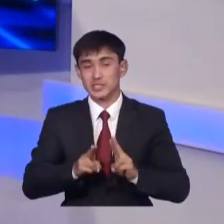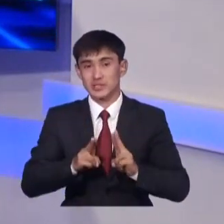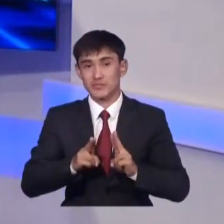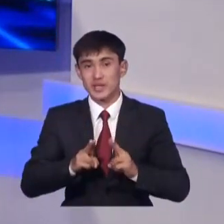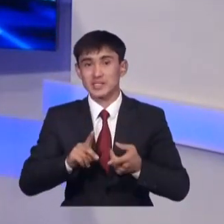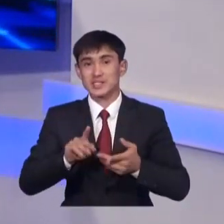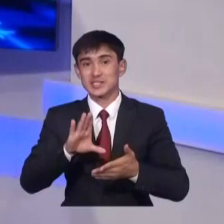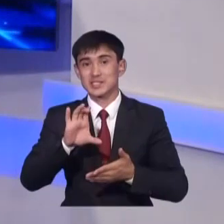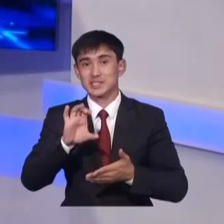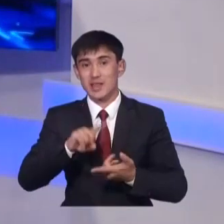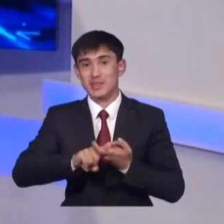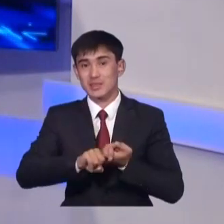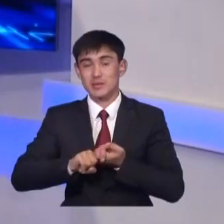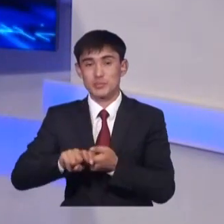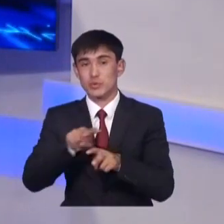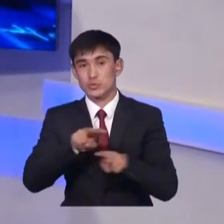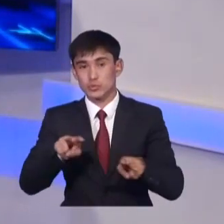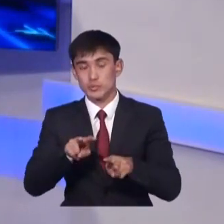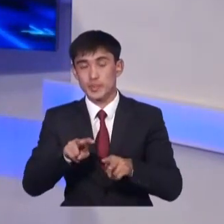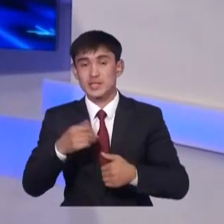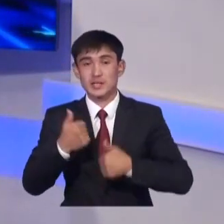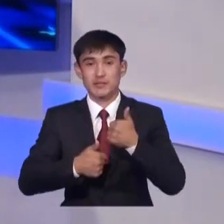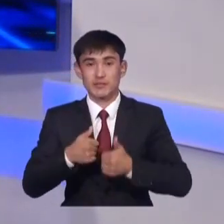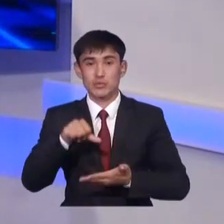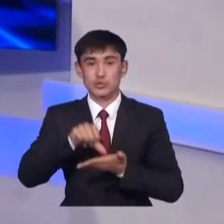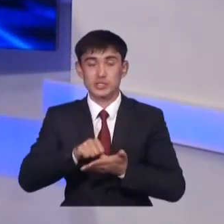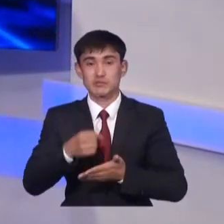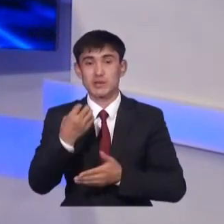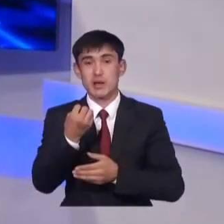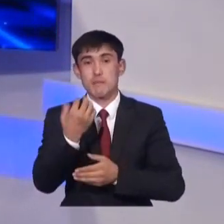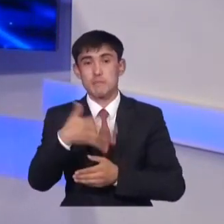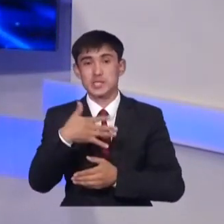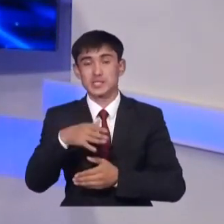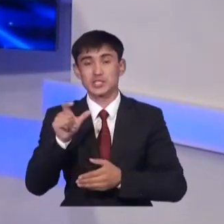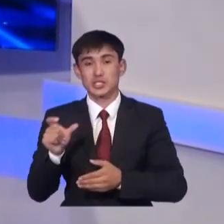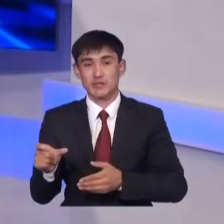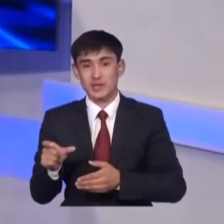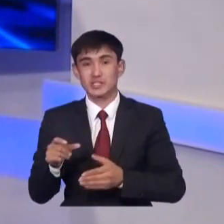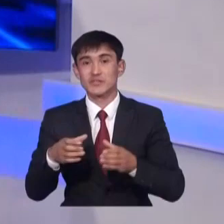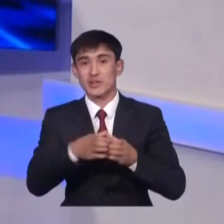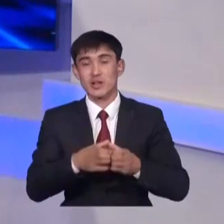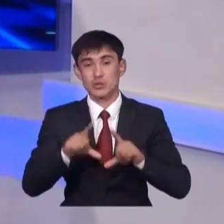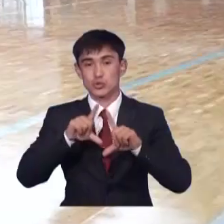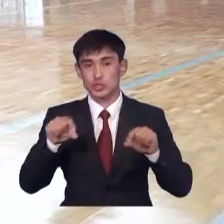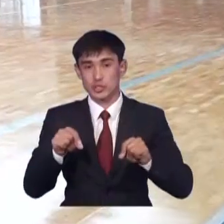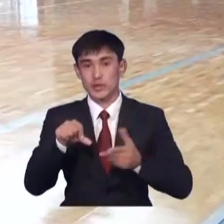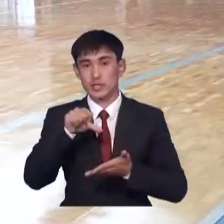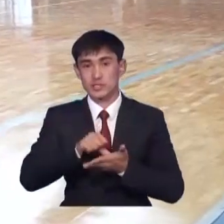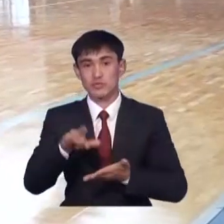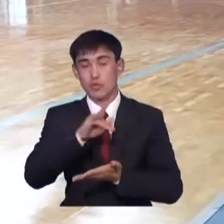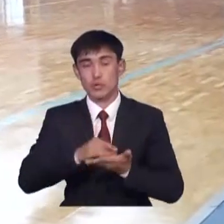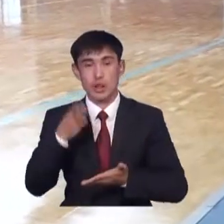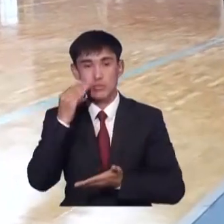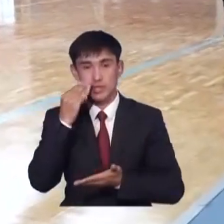специалистов санитарно-эпидемиологической службы. В соревнованиях участвовало около 50 сотрудников из филиалов учреждения,